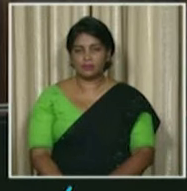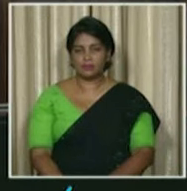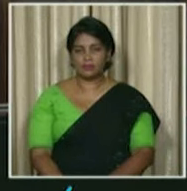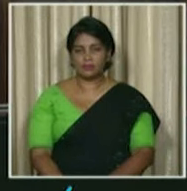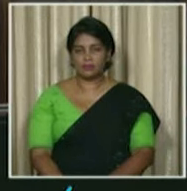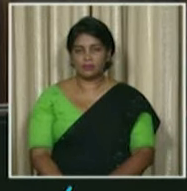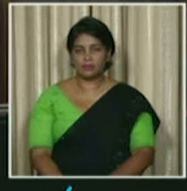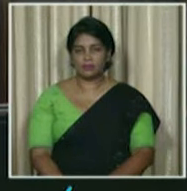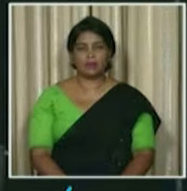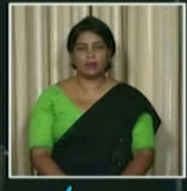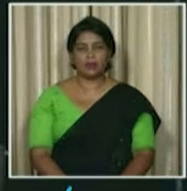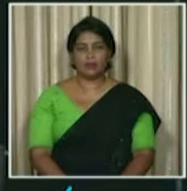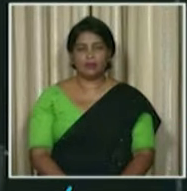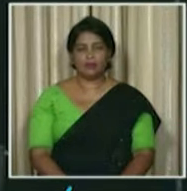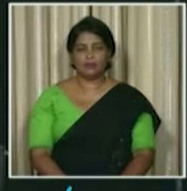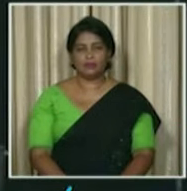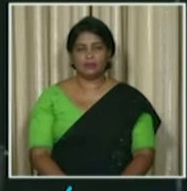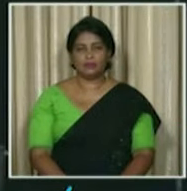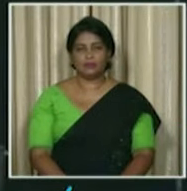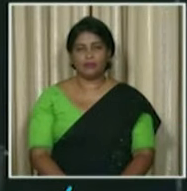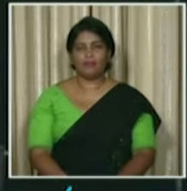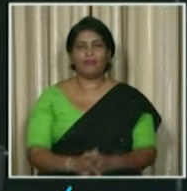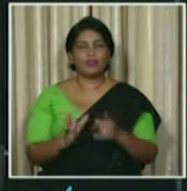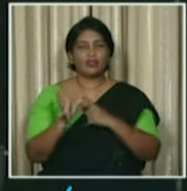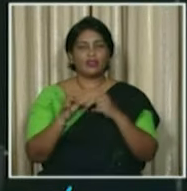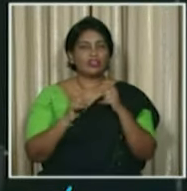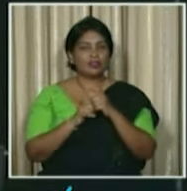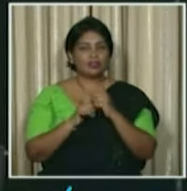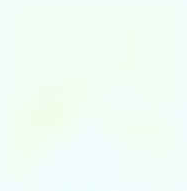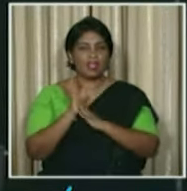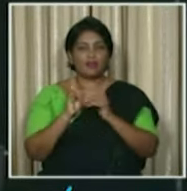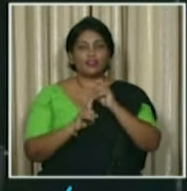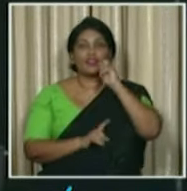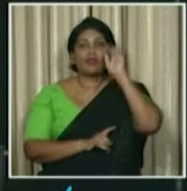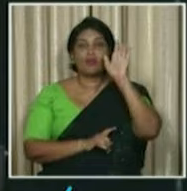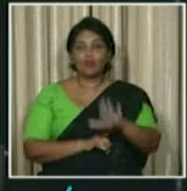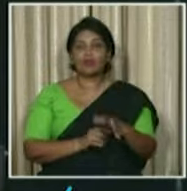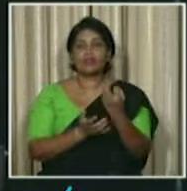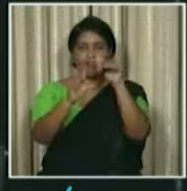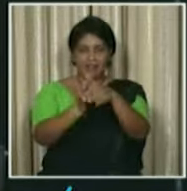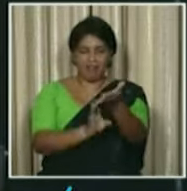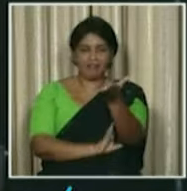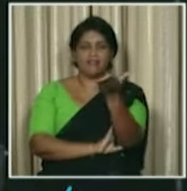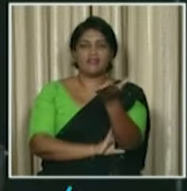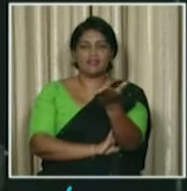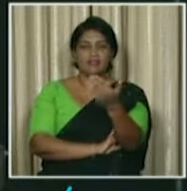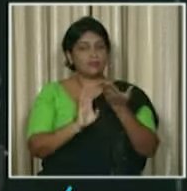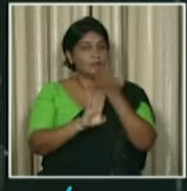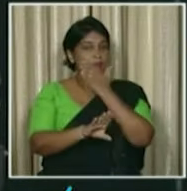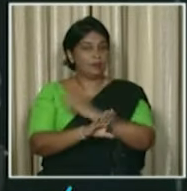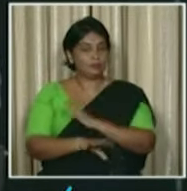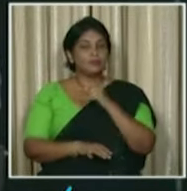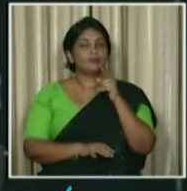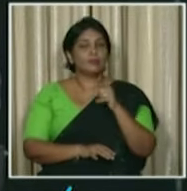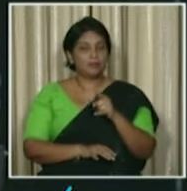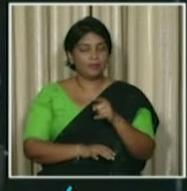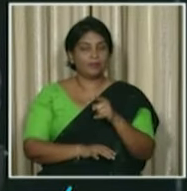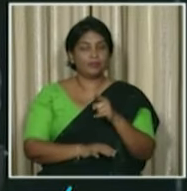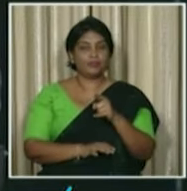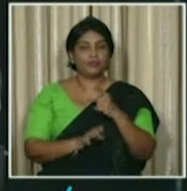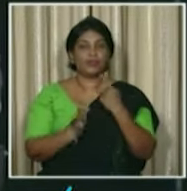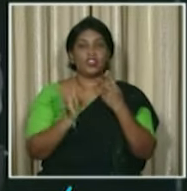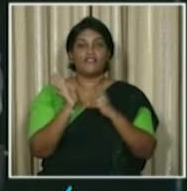තියෙන්නේ. අමරසිරි දොඩංගොඩ ඇමතිතුමාගේ පුතා ඔය පොට්ටුවේ ඉන්නේ එහා පැත්තේ. මාව පටලවන්න එපා.